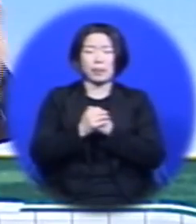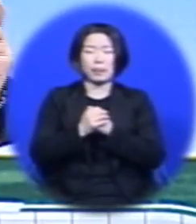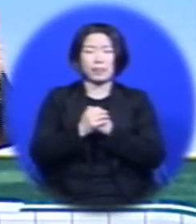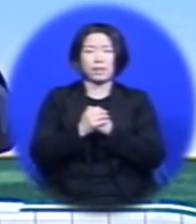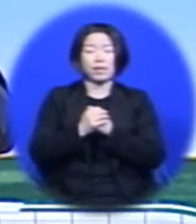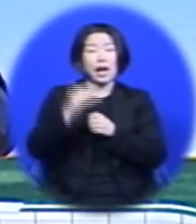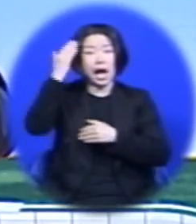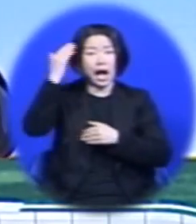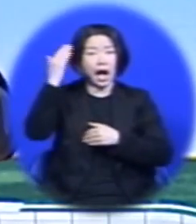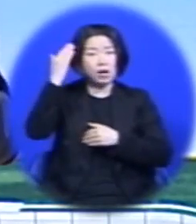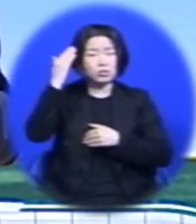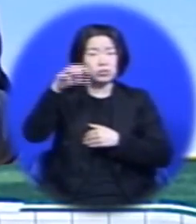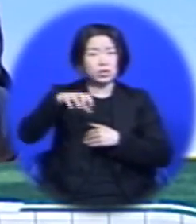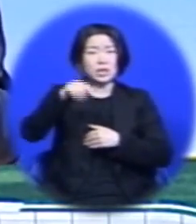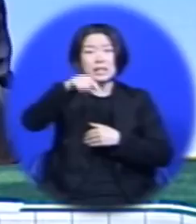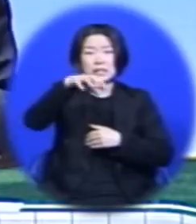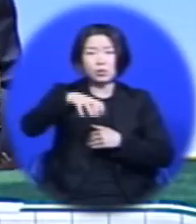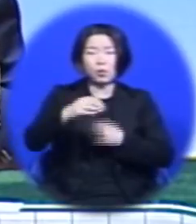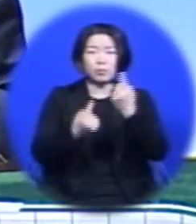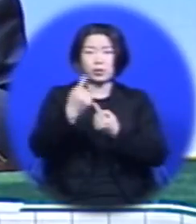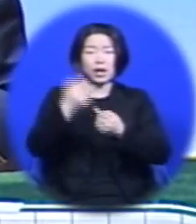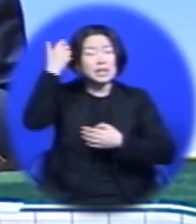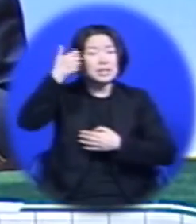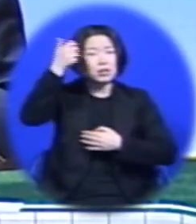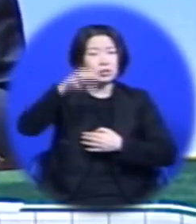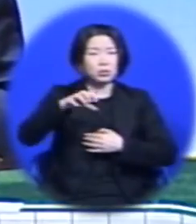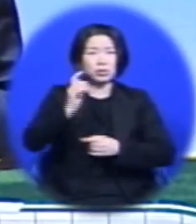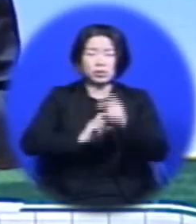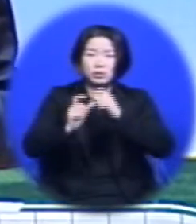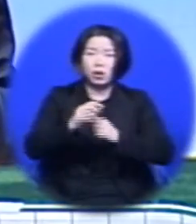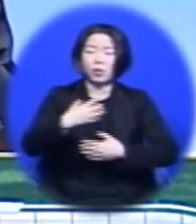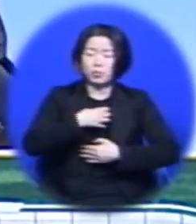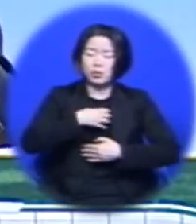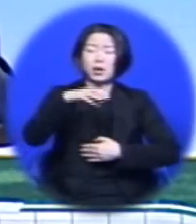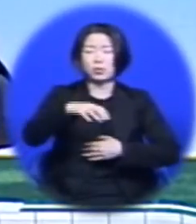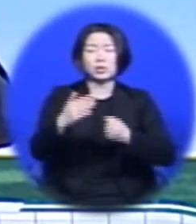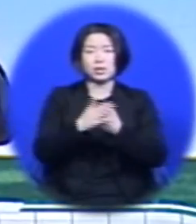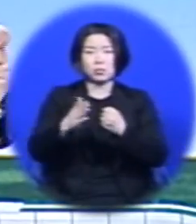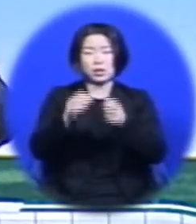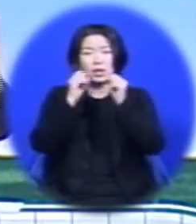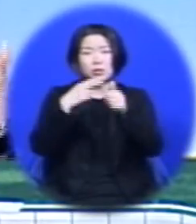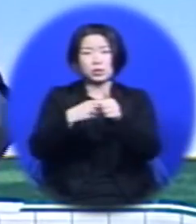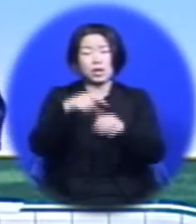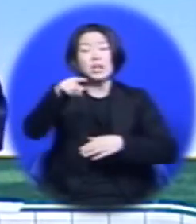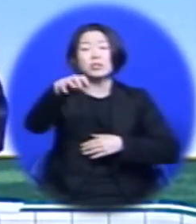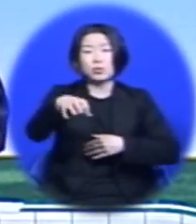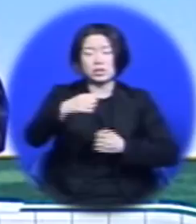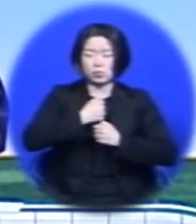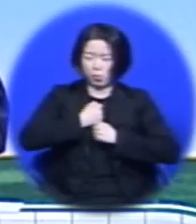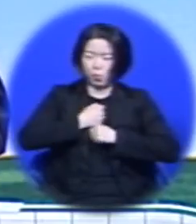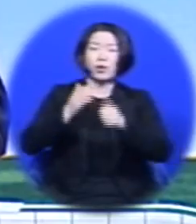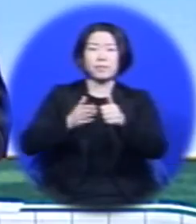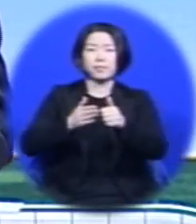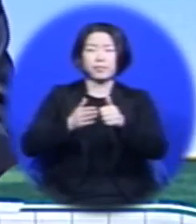한국이 이 것보다도 영적으로 더 위험한 곳이니 선교사님 그곳에서 조심하세요